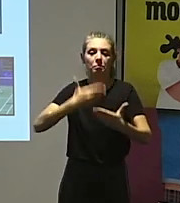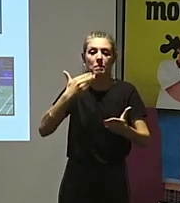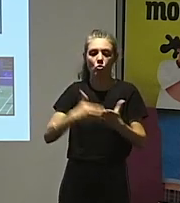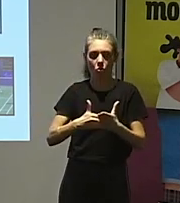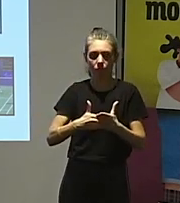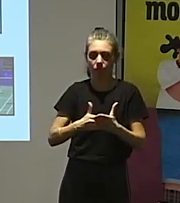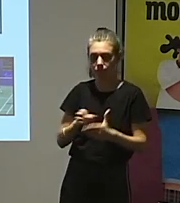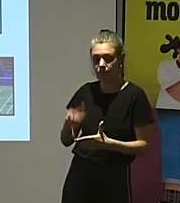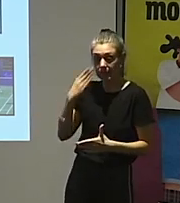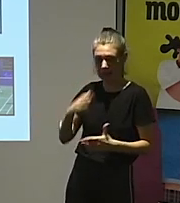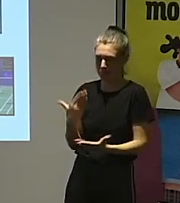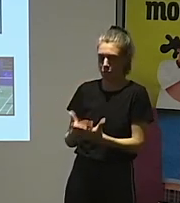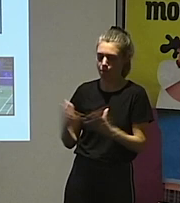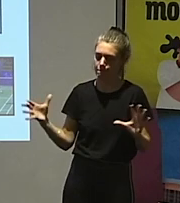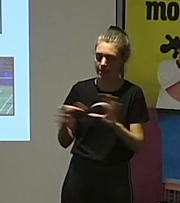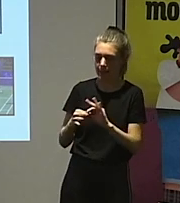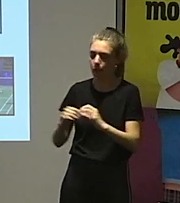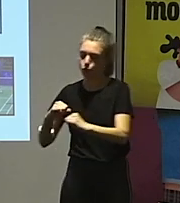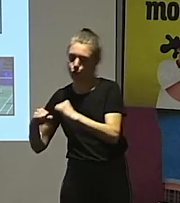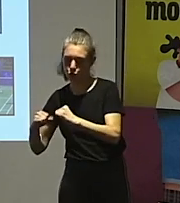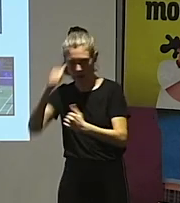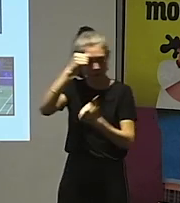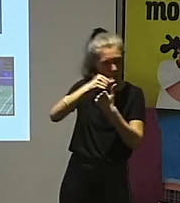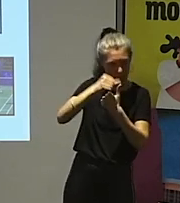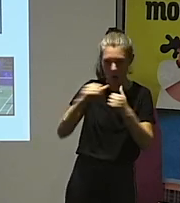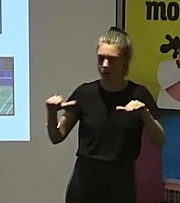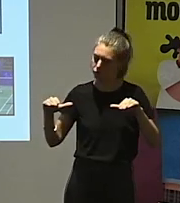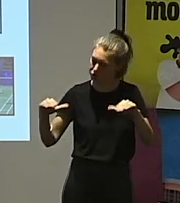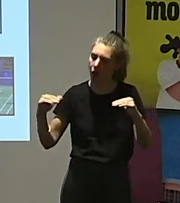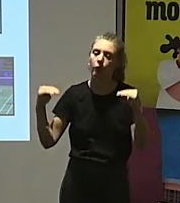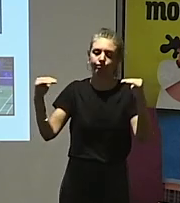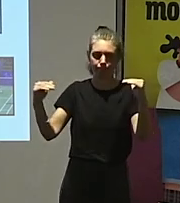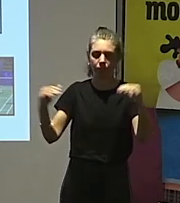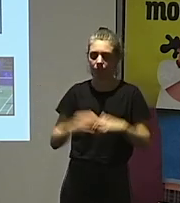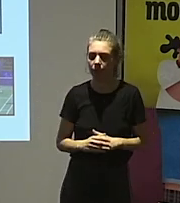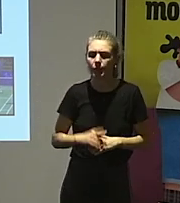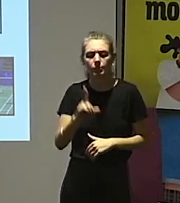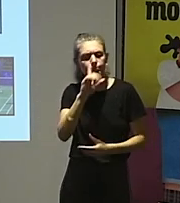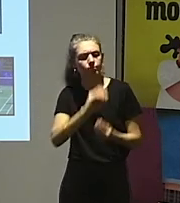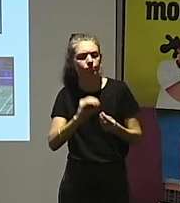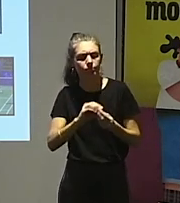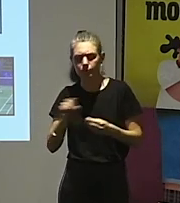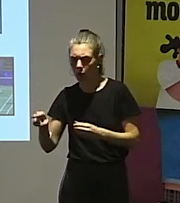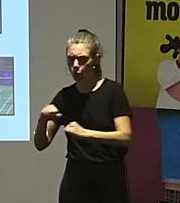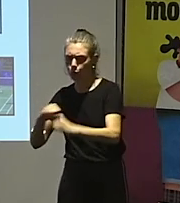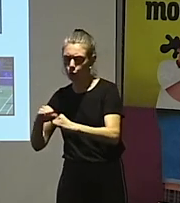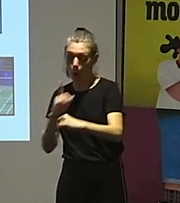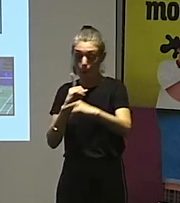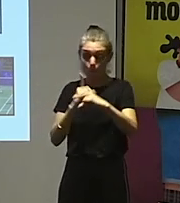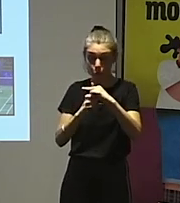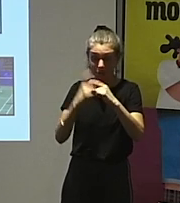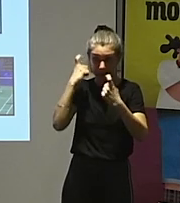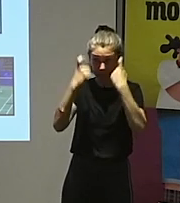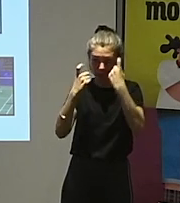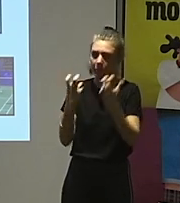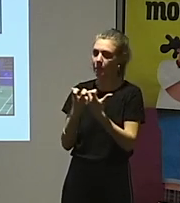on est en train de se dire que oui, c'est bien de bouger, mais est-ce que le fait de bouger, de réfléchir en même temps, le tennis de table notamment,